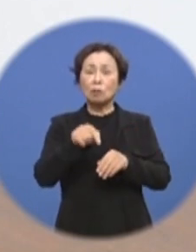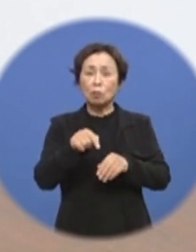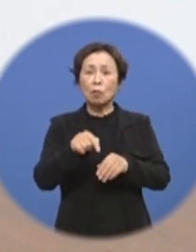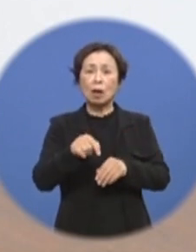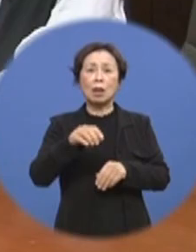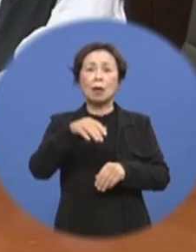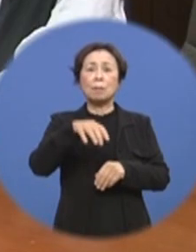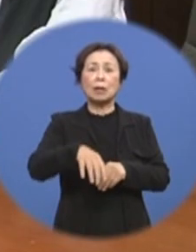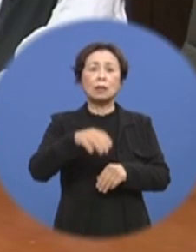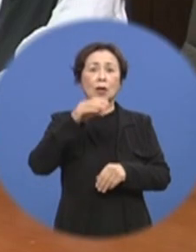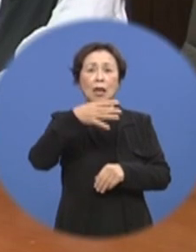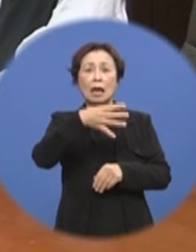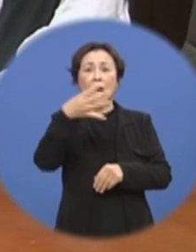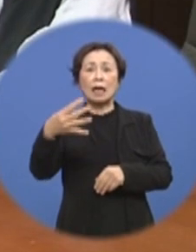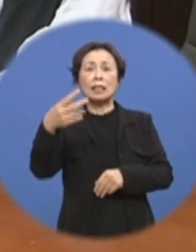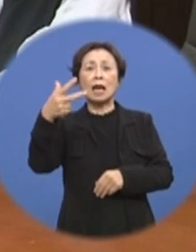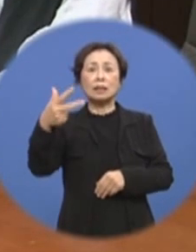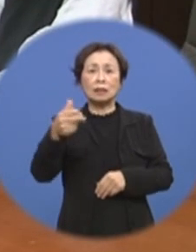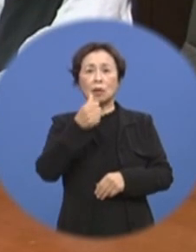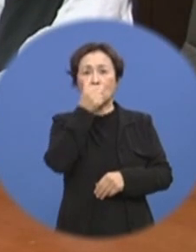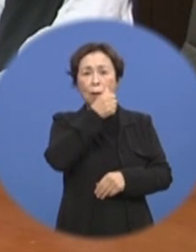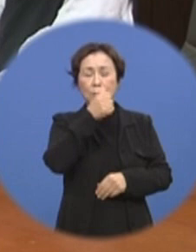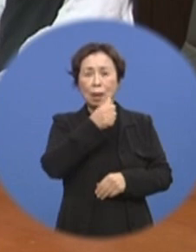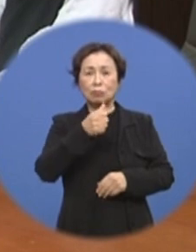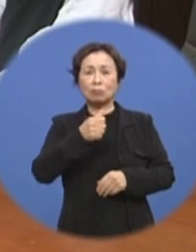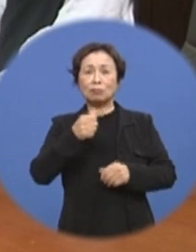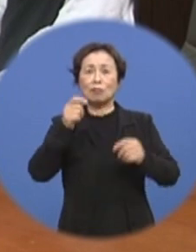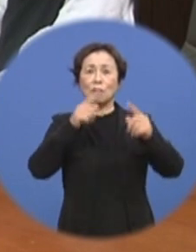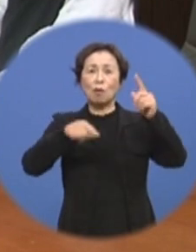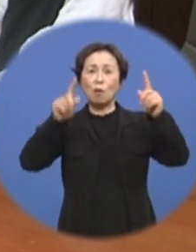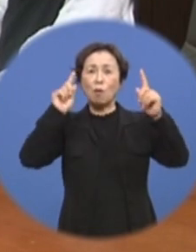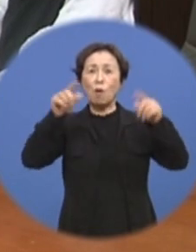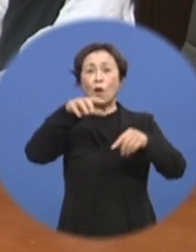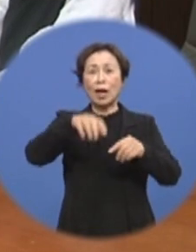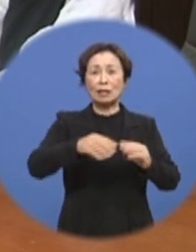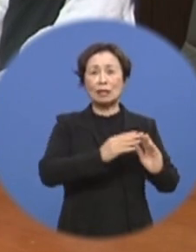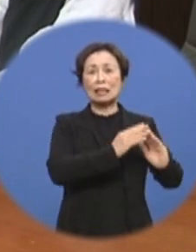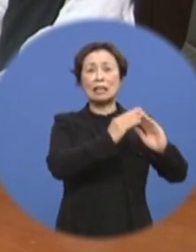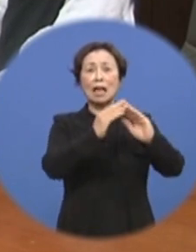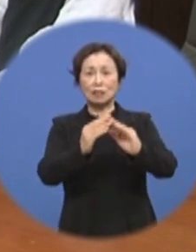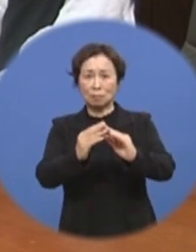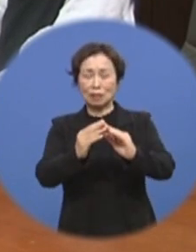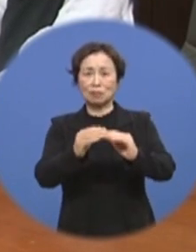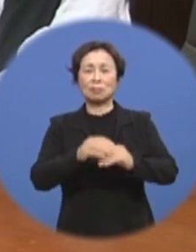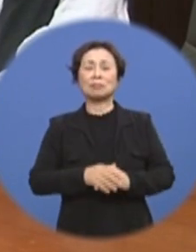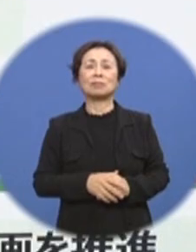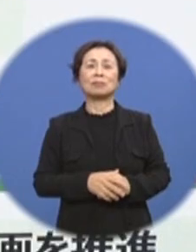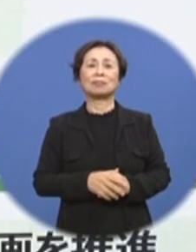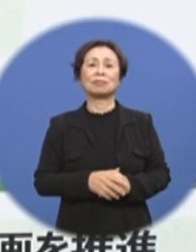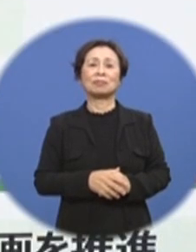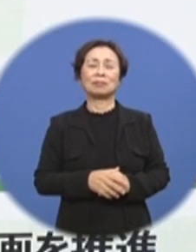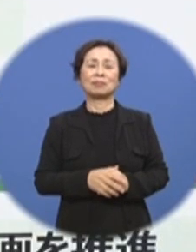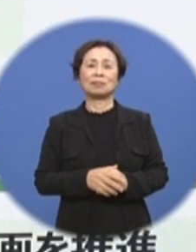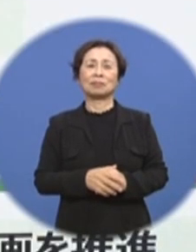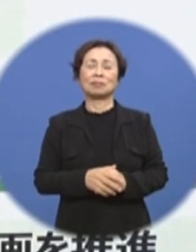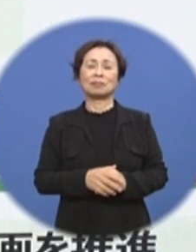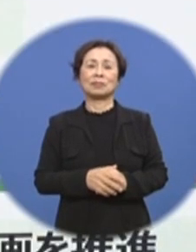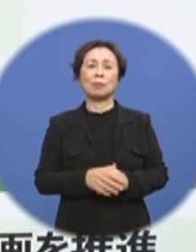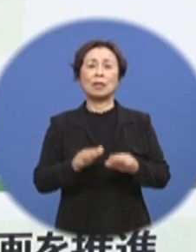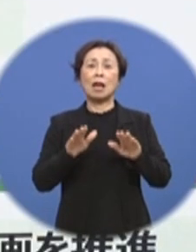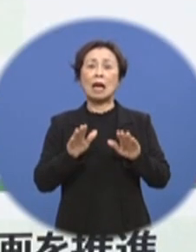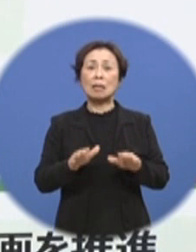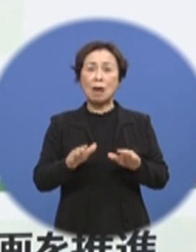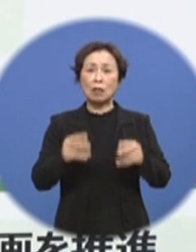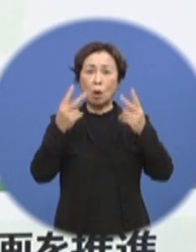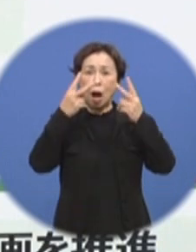するということでこれから設計をしていくということになりますそれからもっと面白いのはで現在の博物館